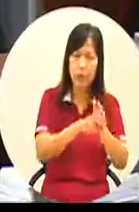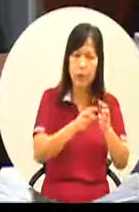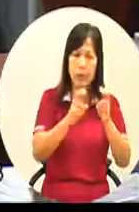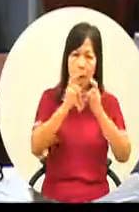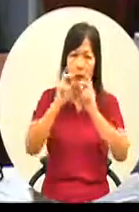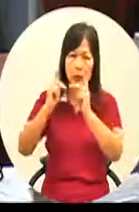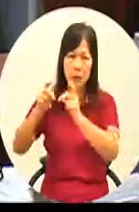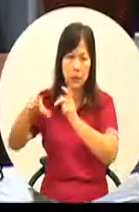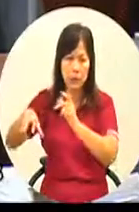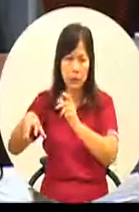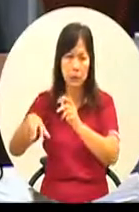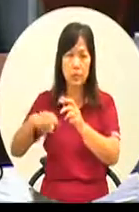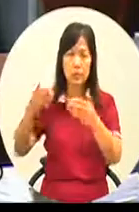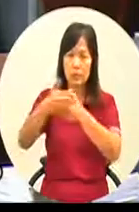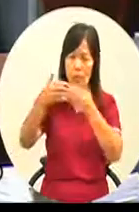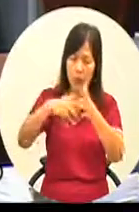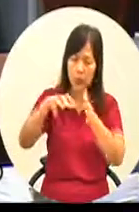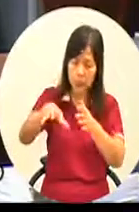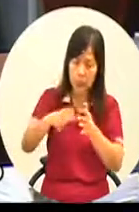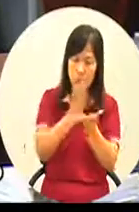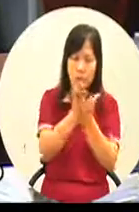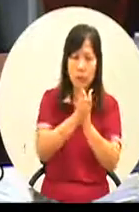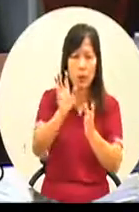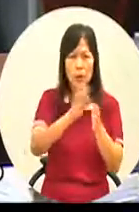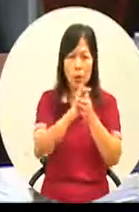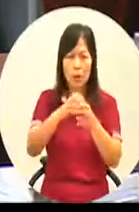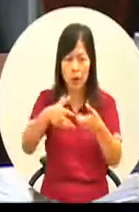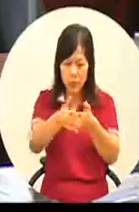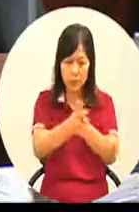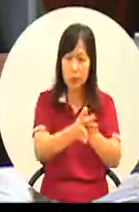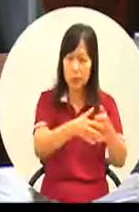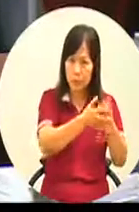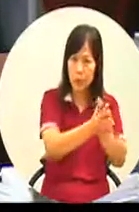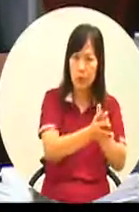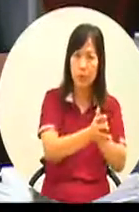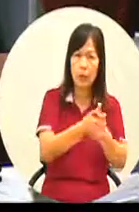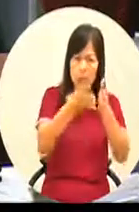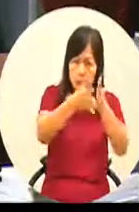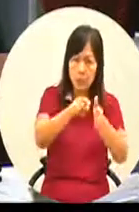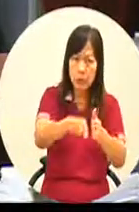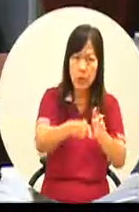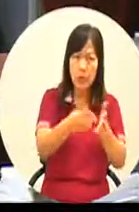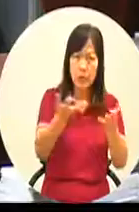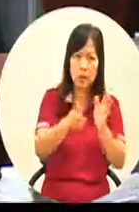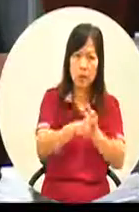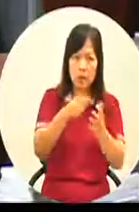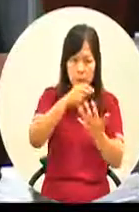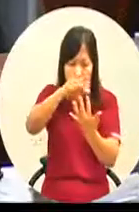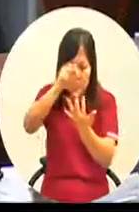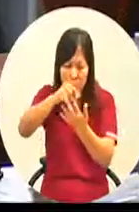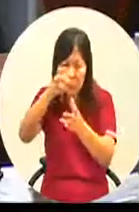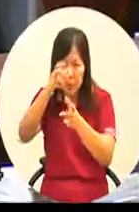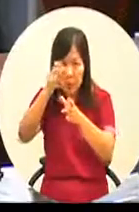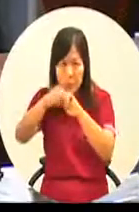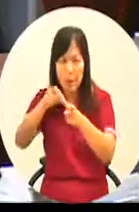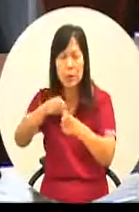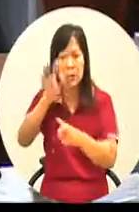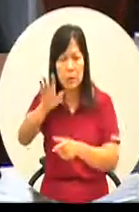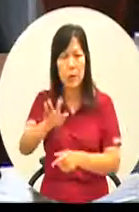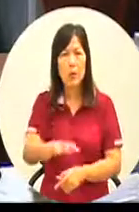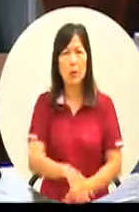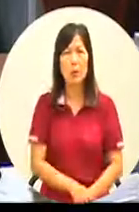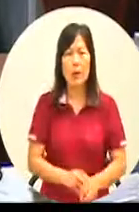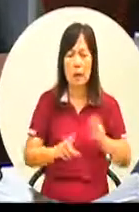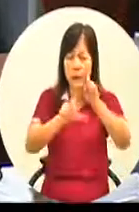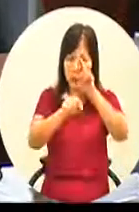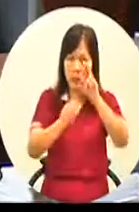局啊、交通局等等吼相关单位针对者吼，因为即马已经在遴选厂商嘛，遴选厂商